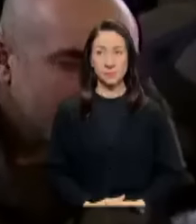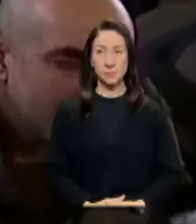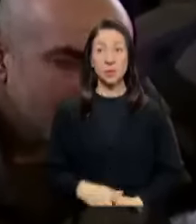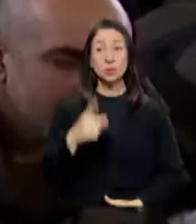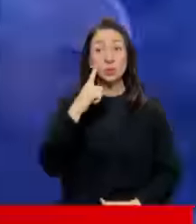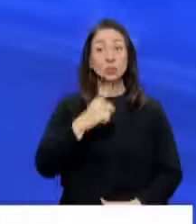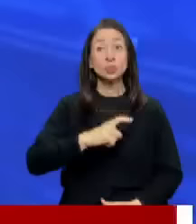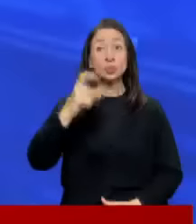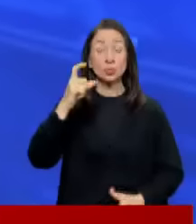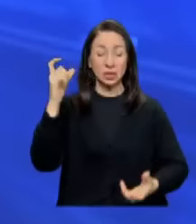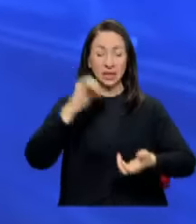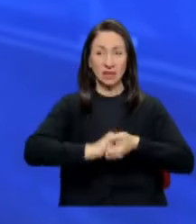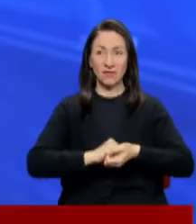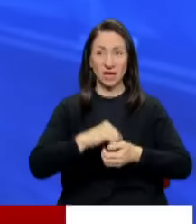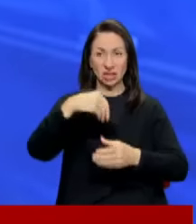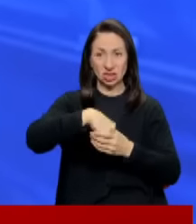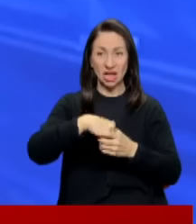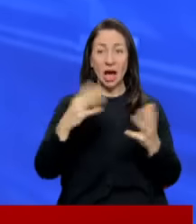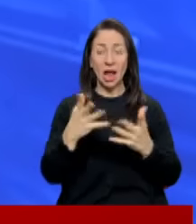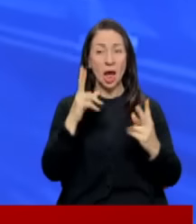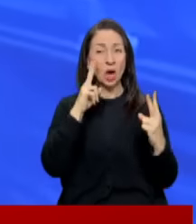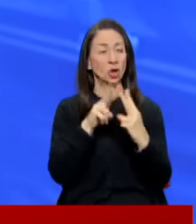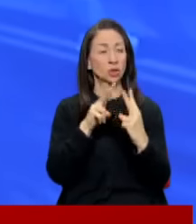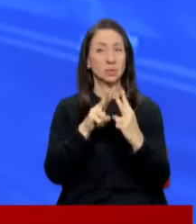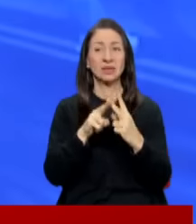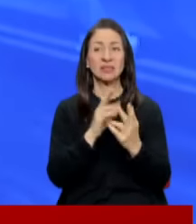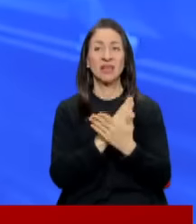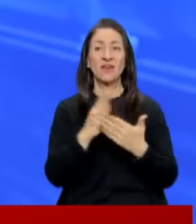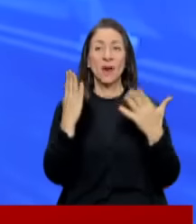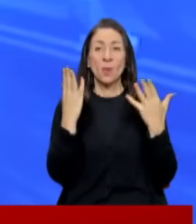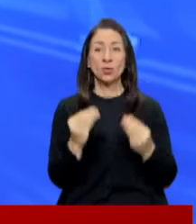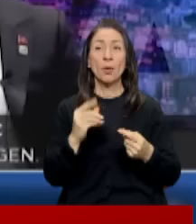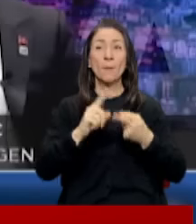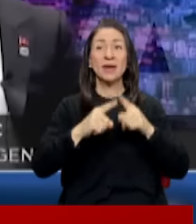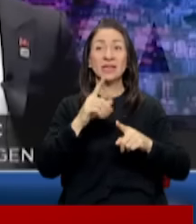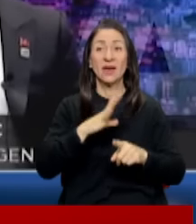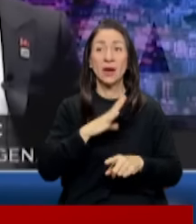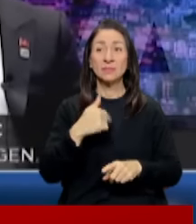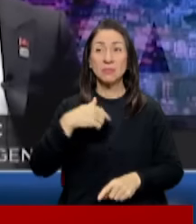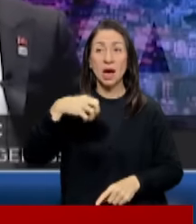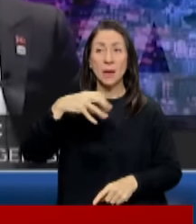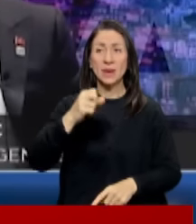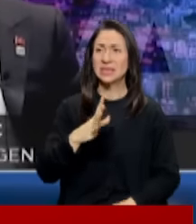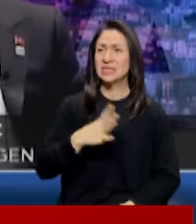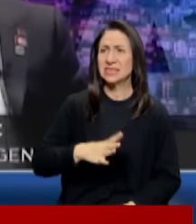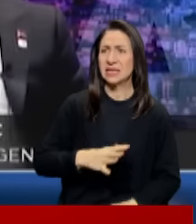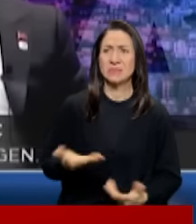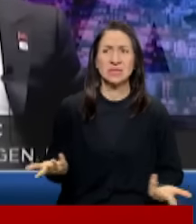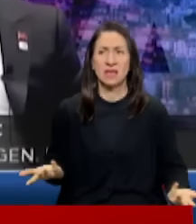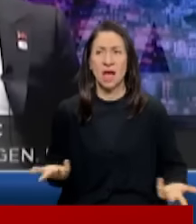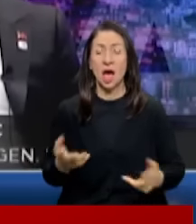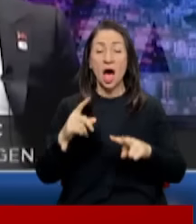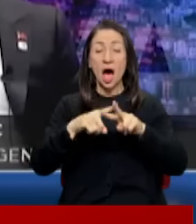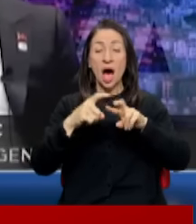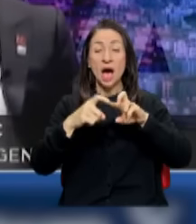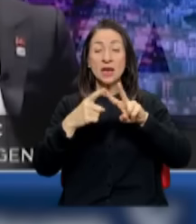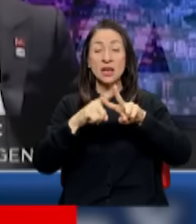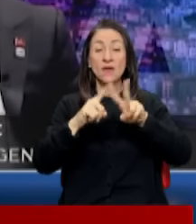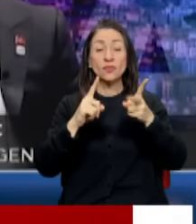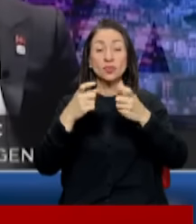Cumhur İttifakı bünyesinde halen görüşmelerimizin devam ettiği partiler var. Bizim AK Parti'den talebimiz nedir? Arnavutköy